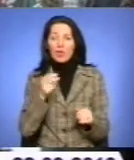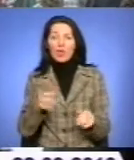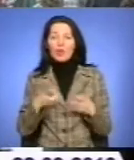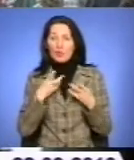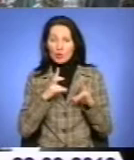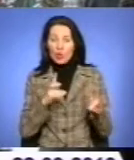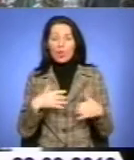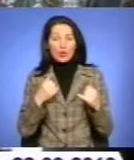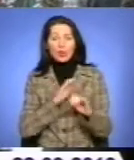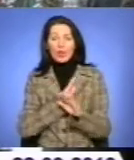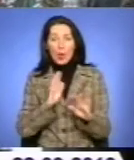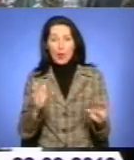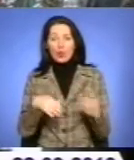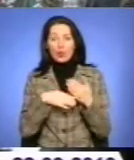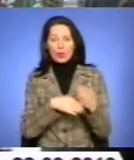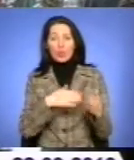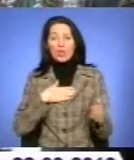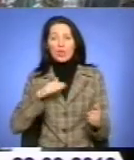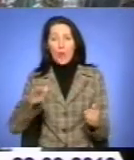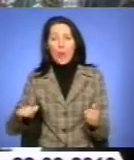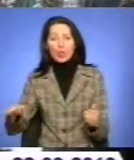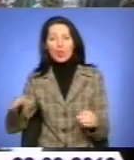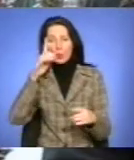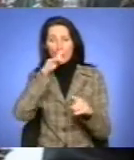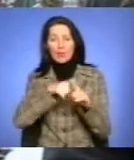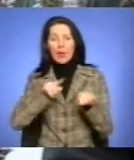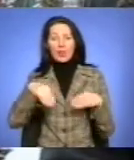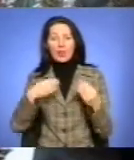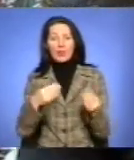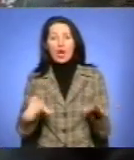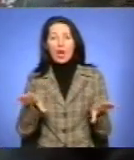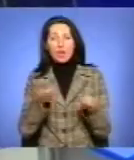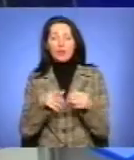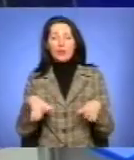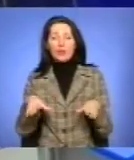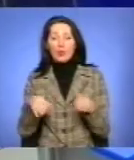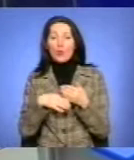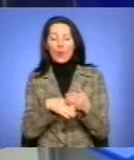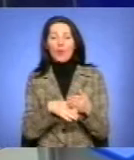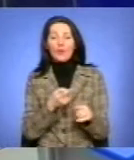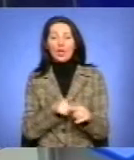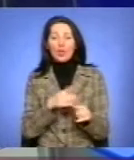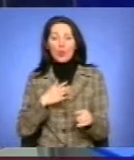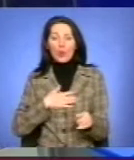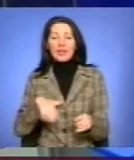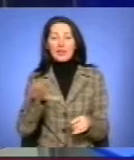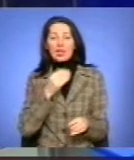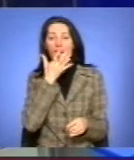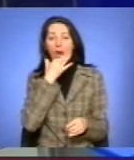задавати не буде. Допоможімо нашим молодшим братам, надамо разом спільно їм допомогу. На цьому у мене все.